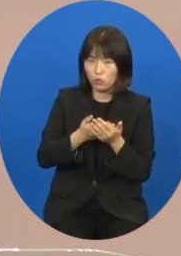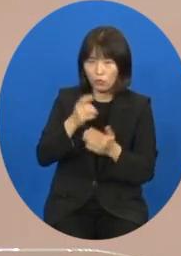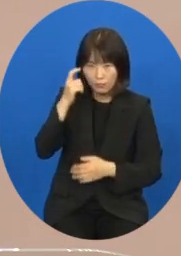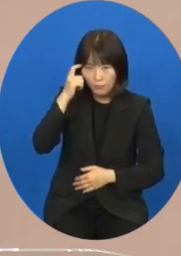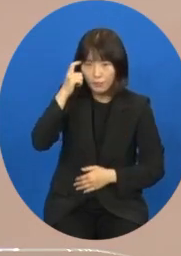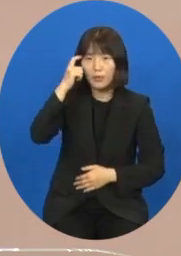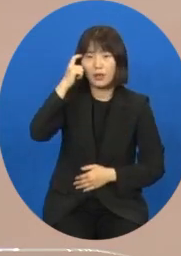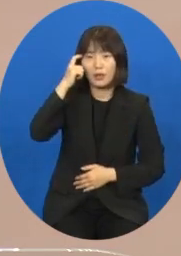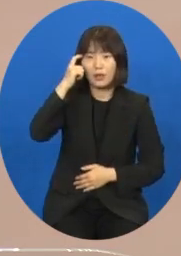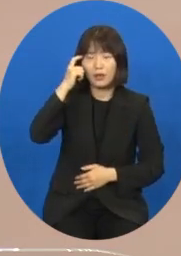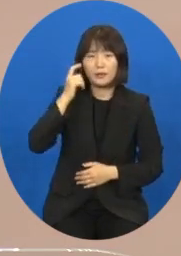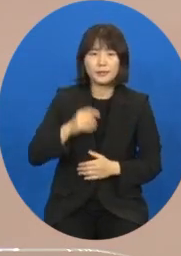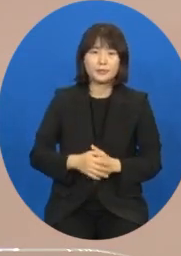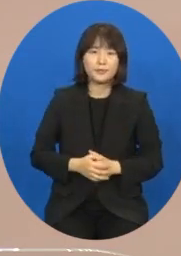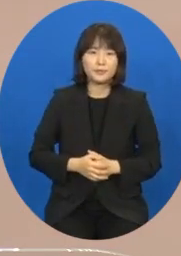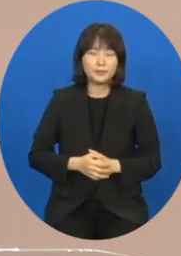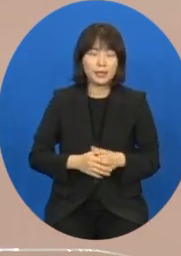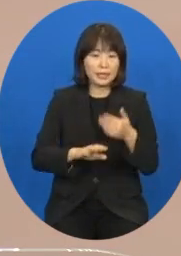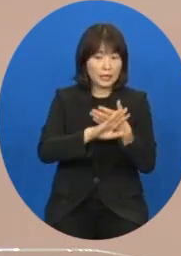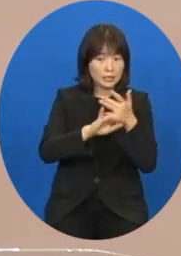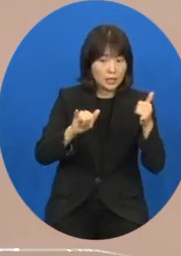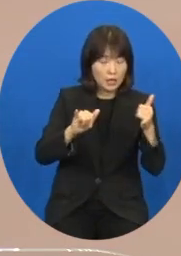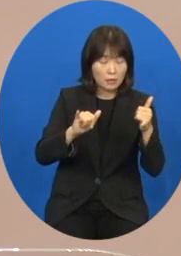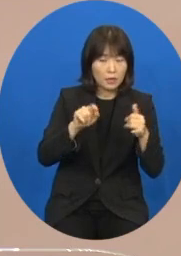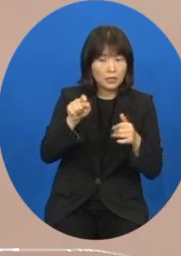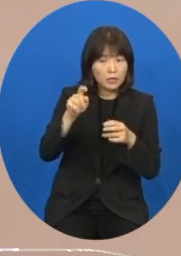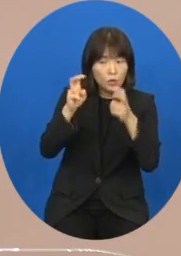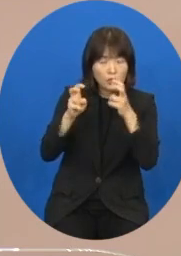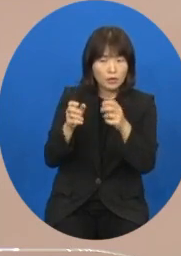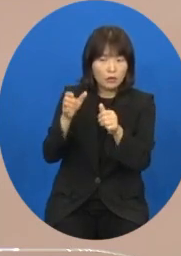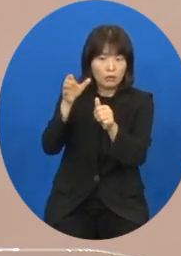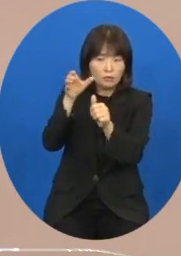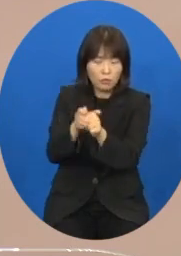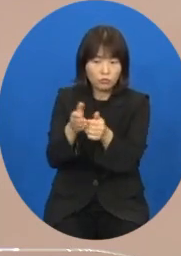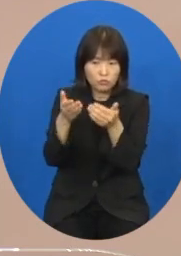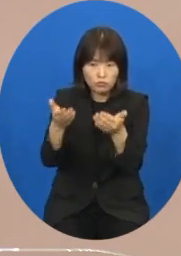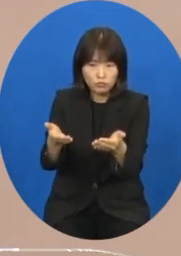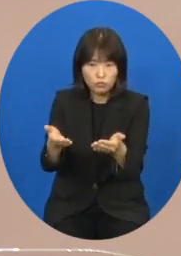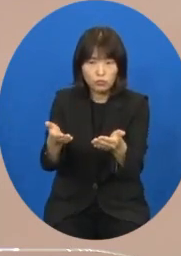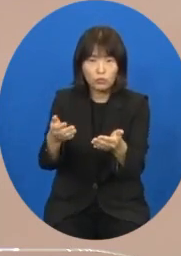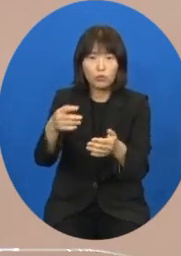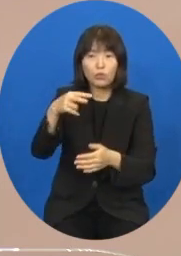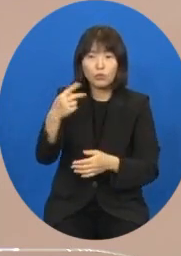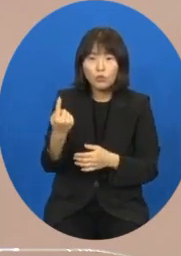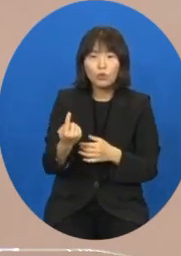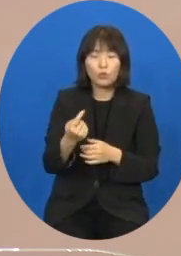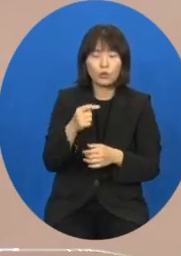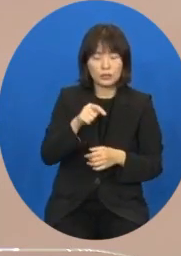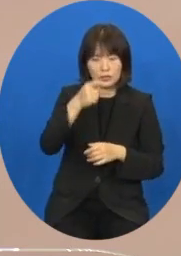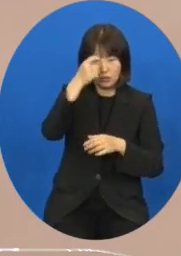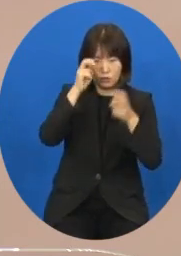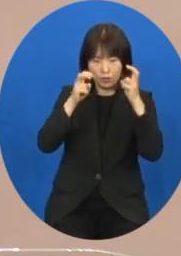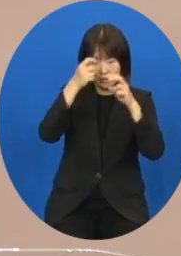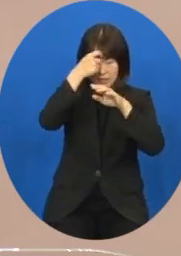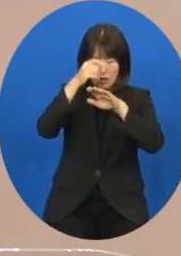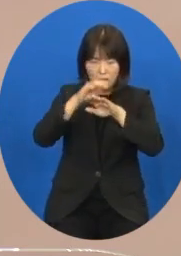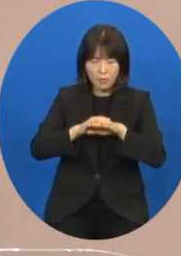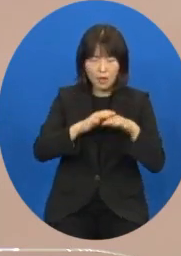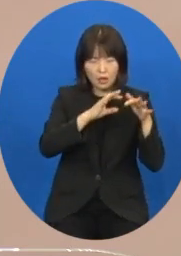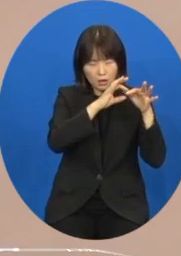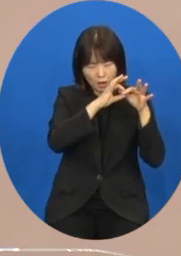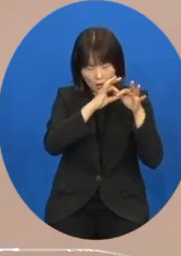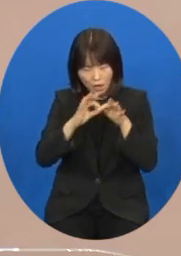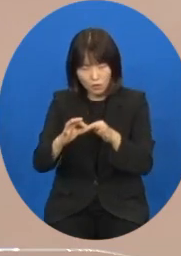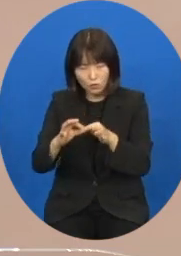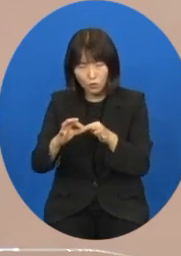혹시 다른 사람에게 이 회사가 넘어가더라도 이 직장 예배만큼은 계속 드릴 수